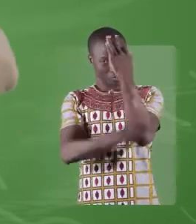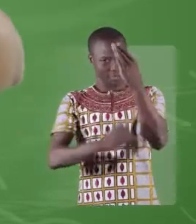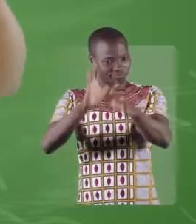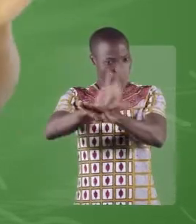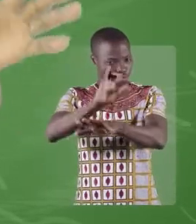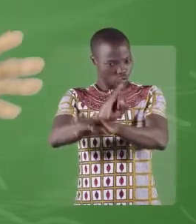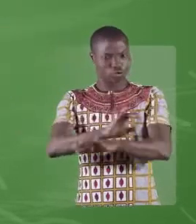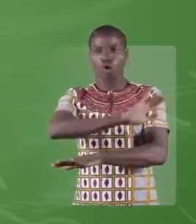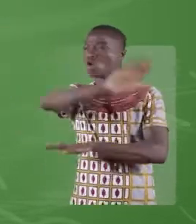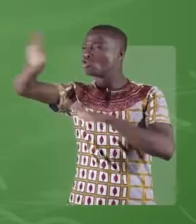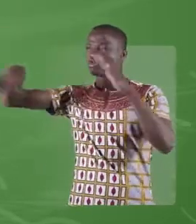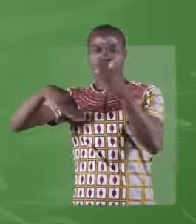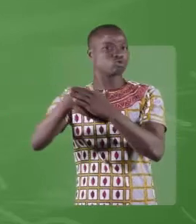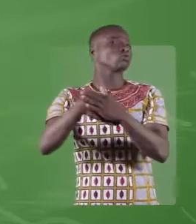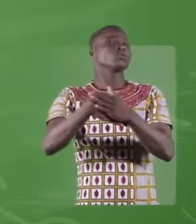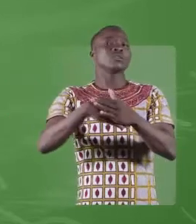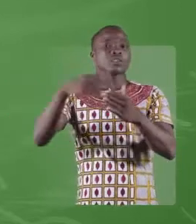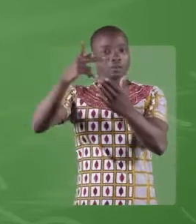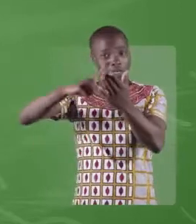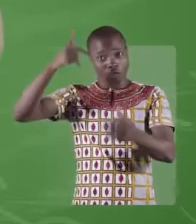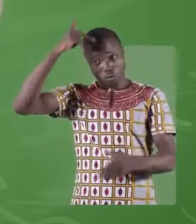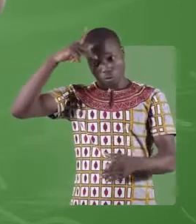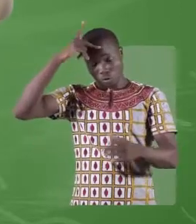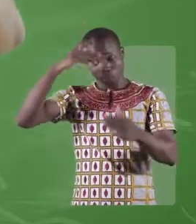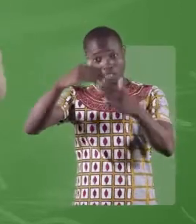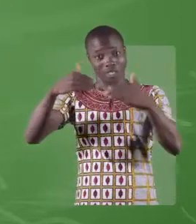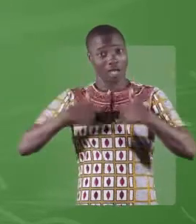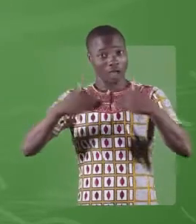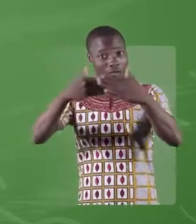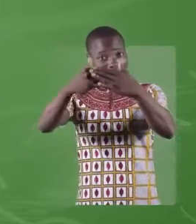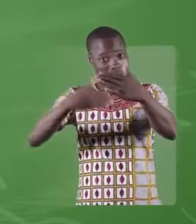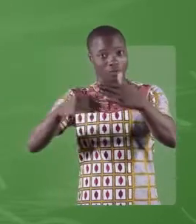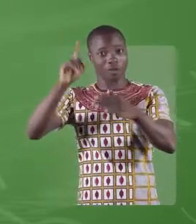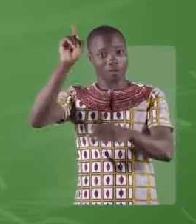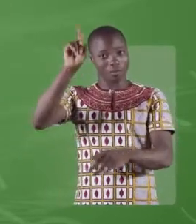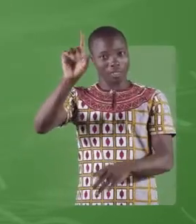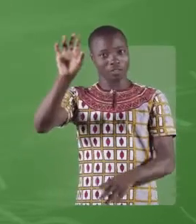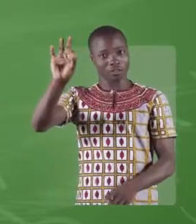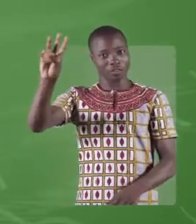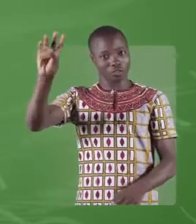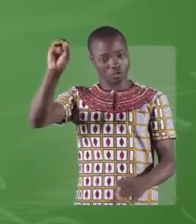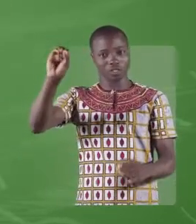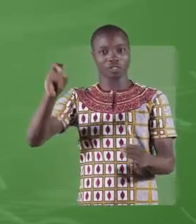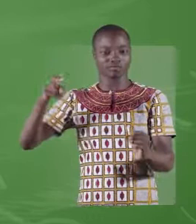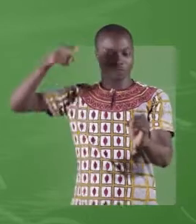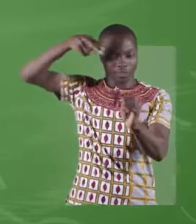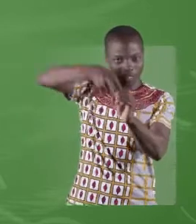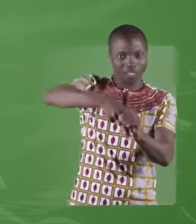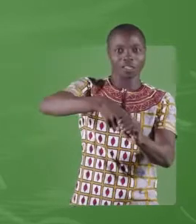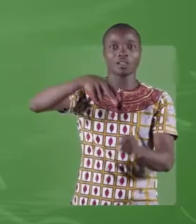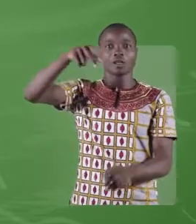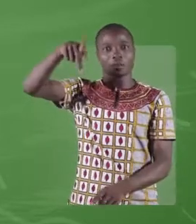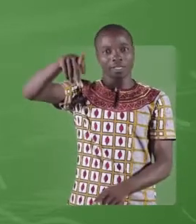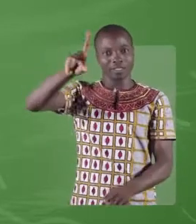Tous les partis politiques qui existaient avant 1960 vont rejoindre le